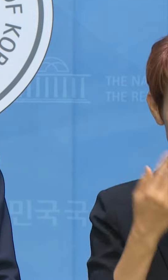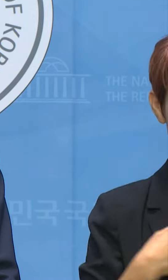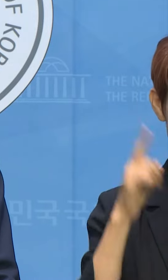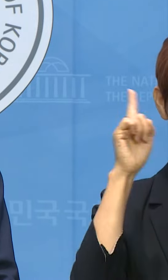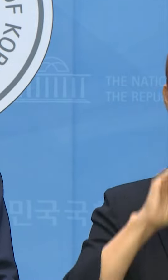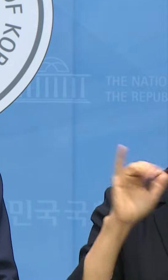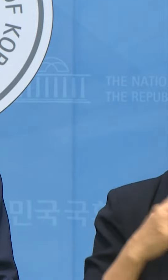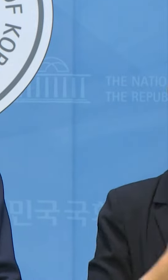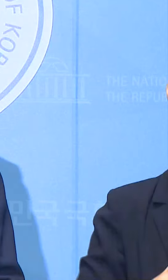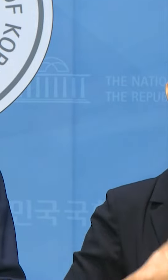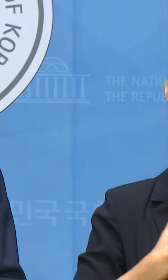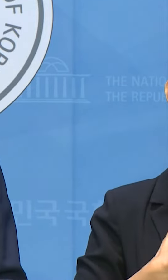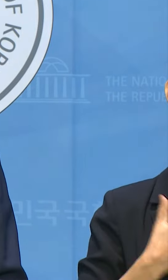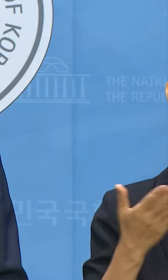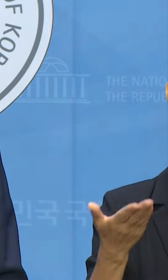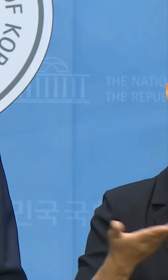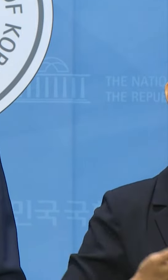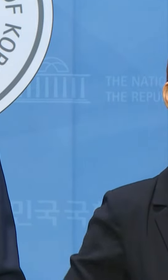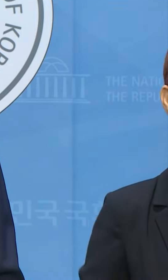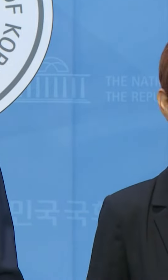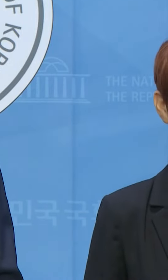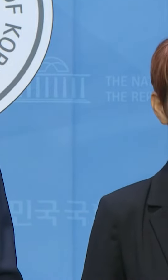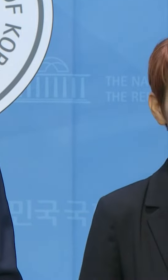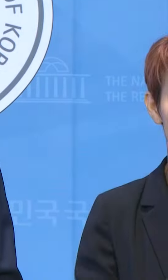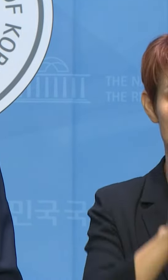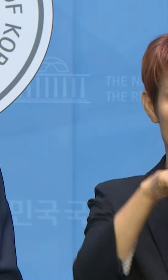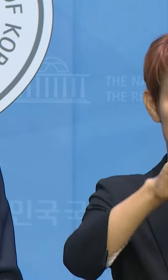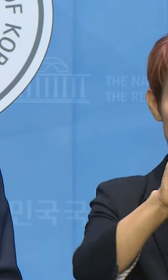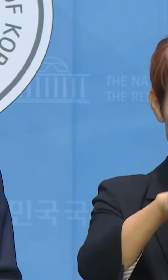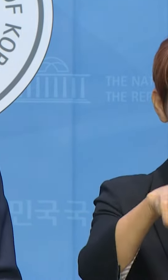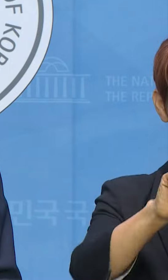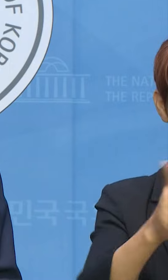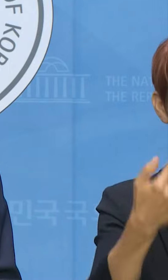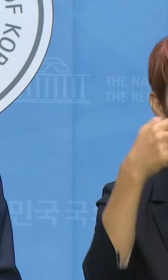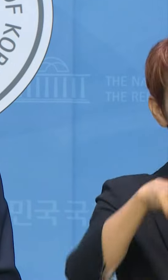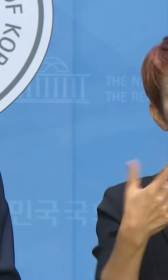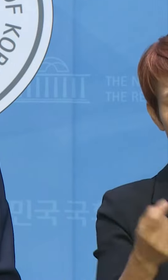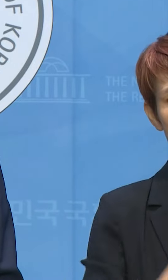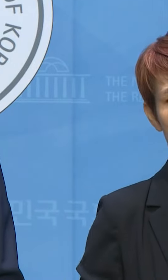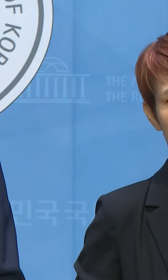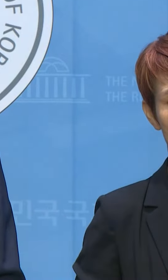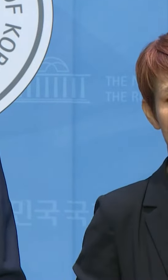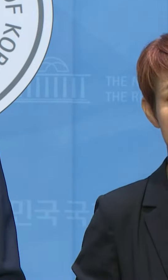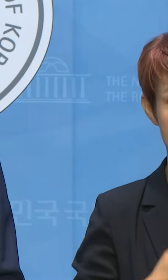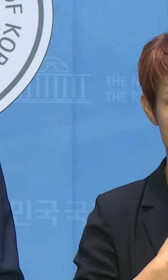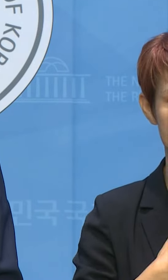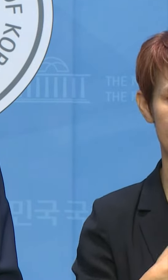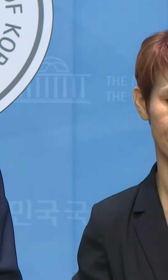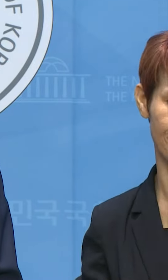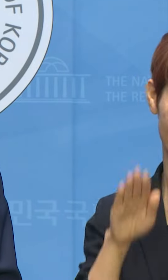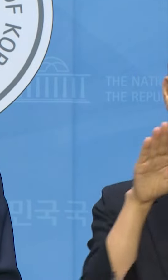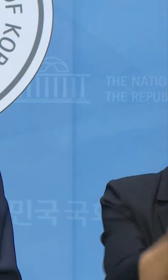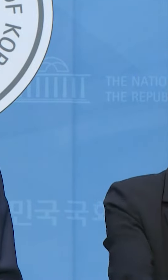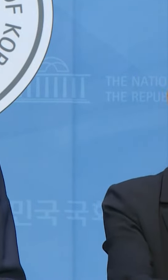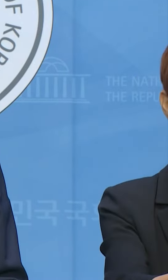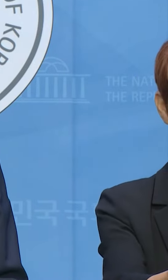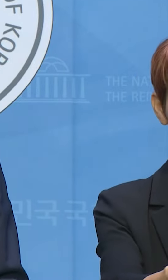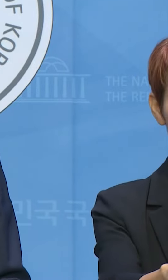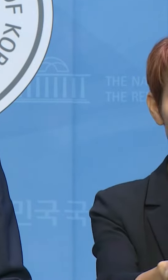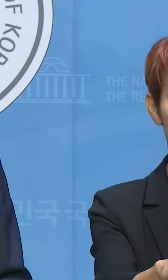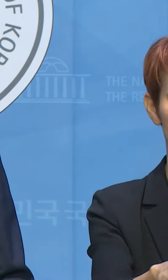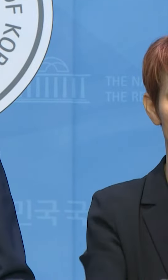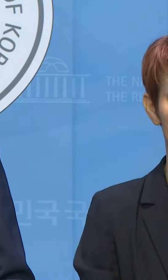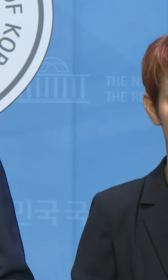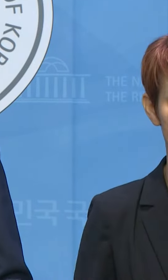것이라고 걱정했습니다 백척 간두 있습니다 그러나 저는 한걸음 내 딛었습니다